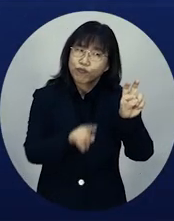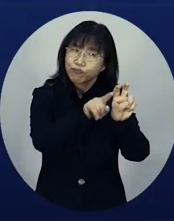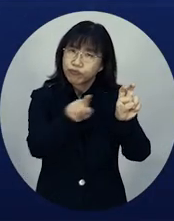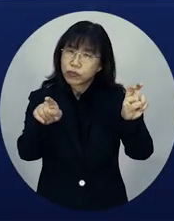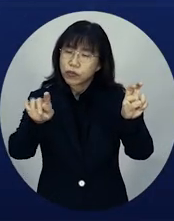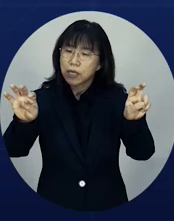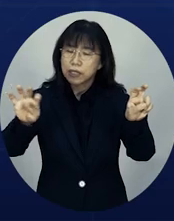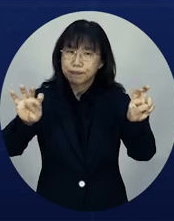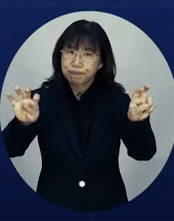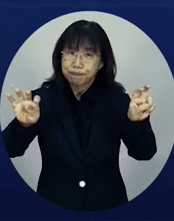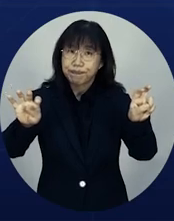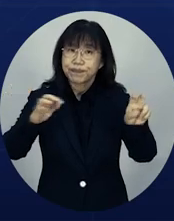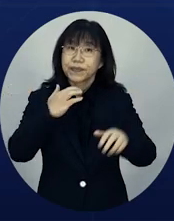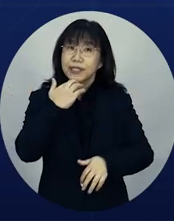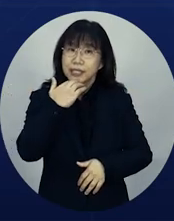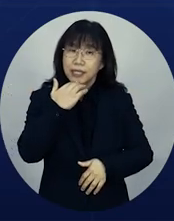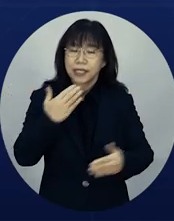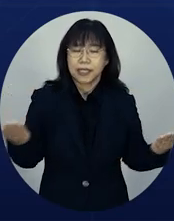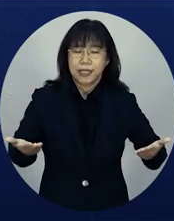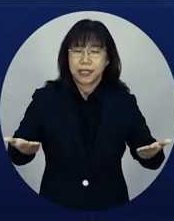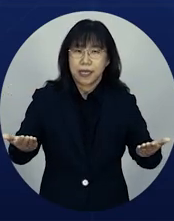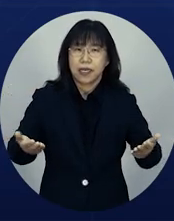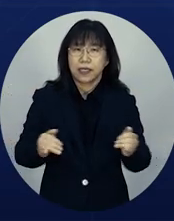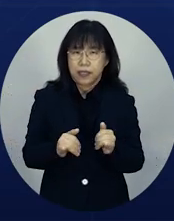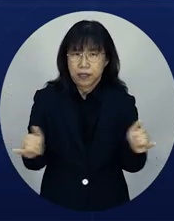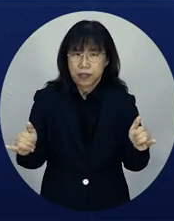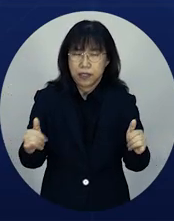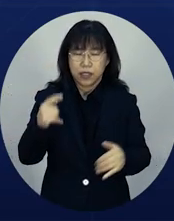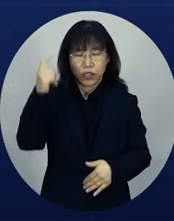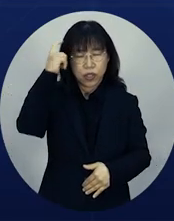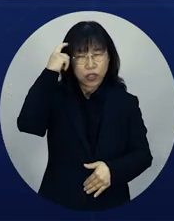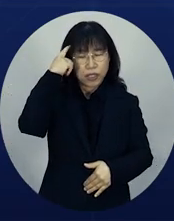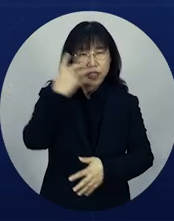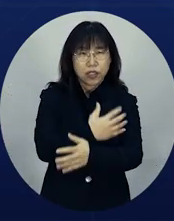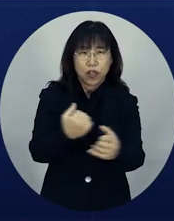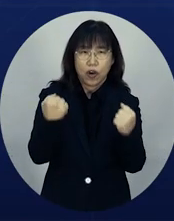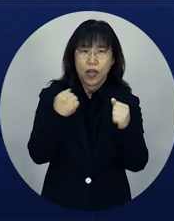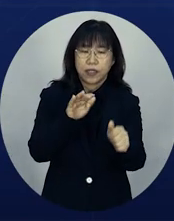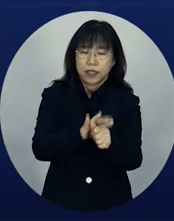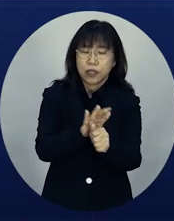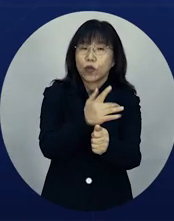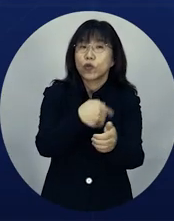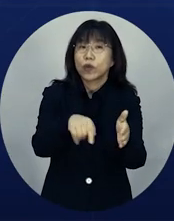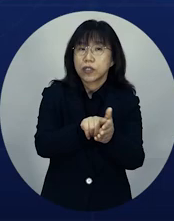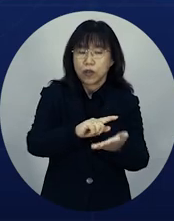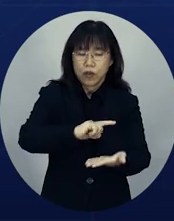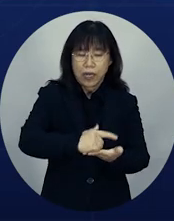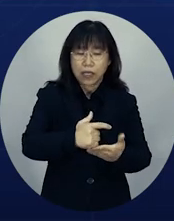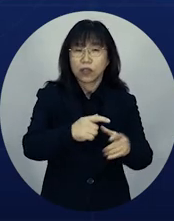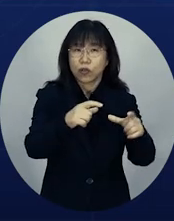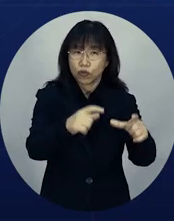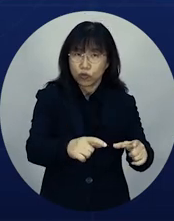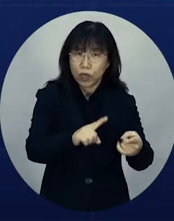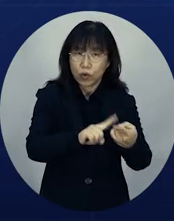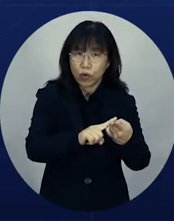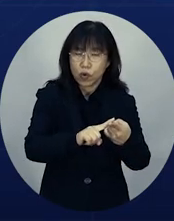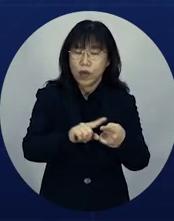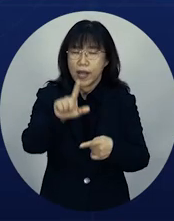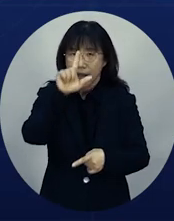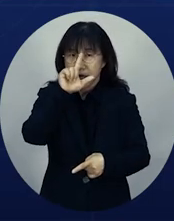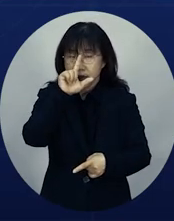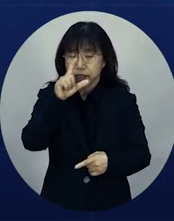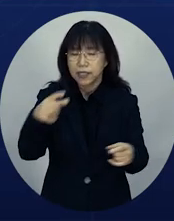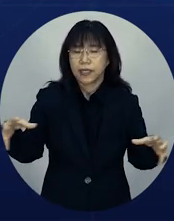20대부터 40대까지 직장인들의 정신 건강 문제 지원을 위해 강서구와 LG사이언스파크의 업무 협약